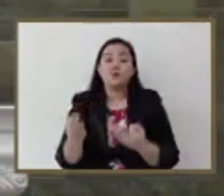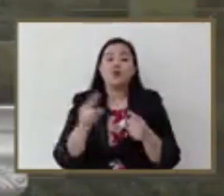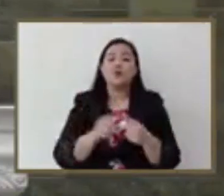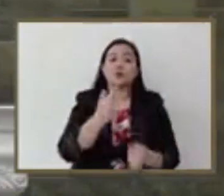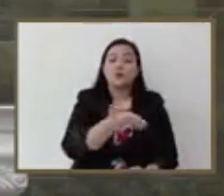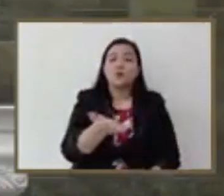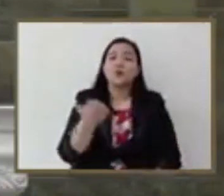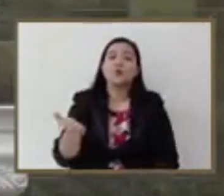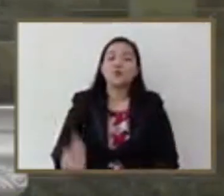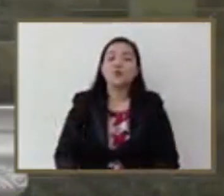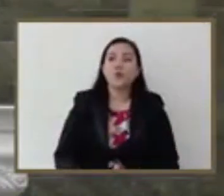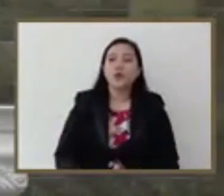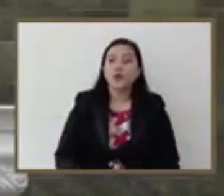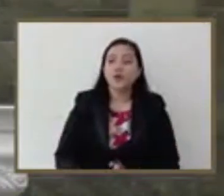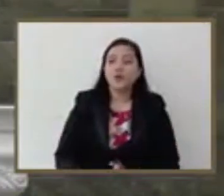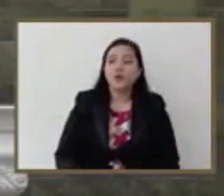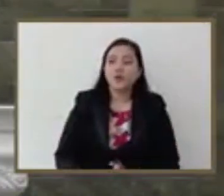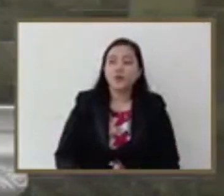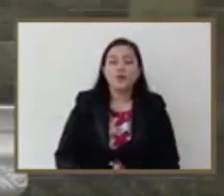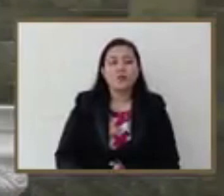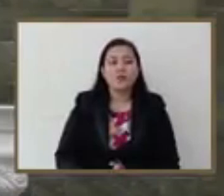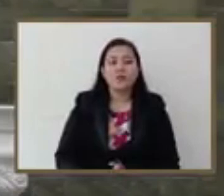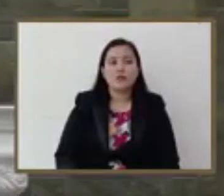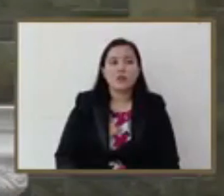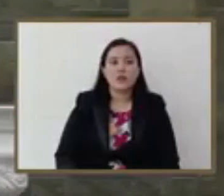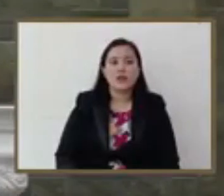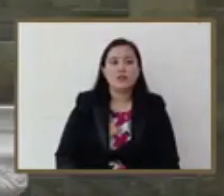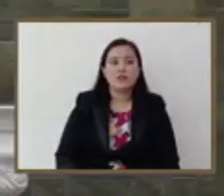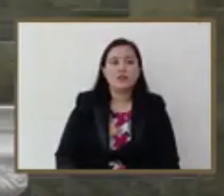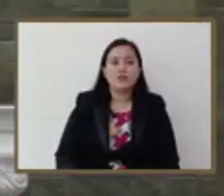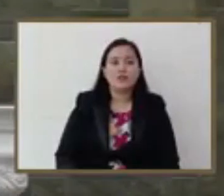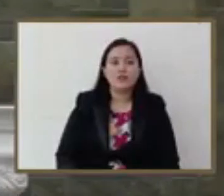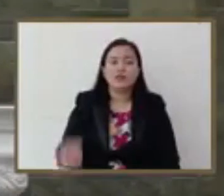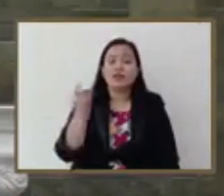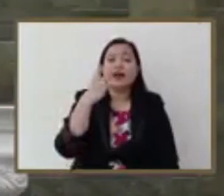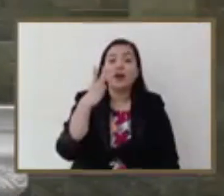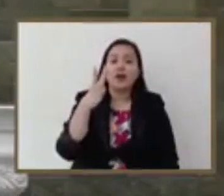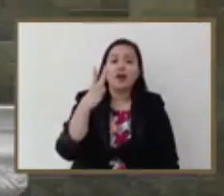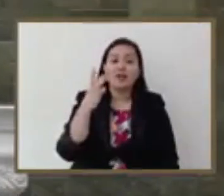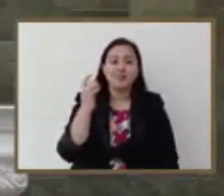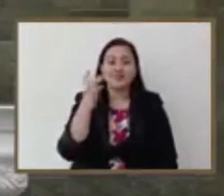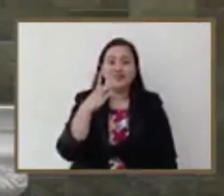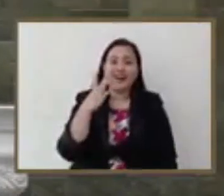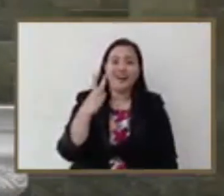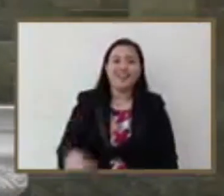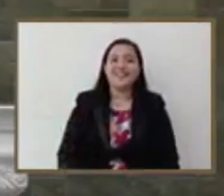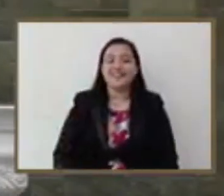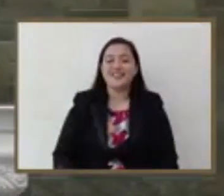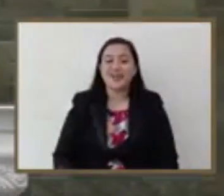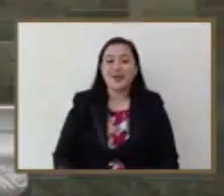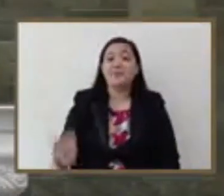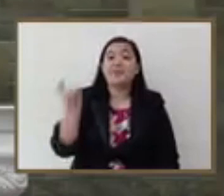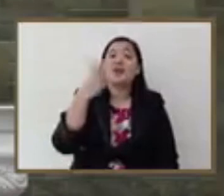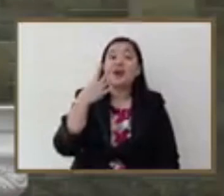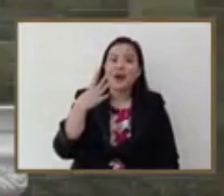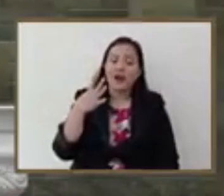whatever it is, healthy pills, na pagka tinake mo to, kahit hindi ka kumain sa buong